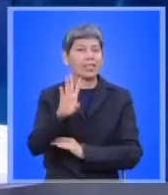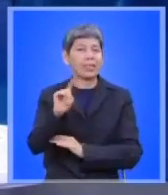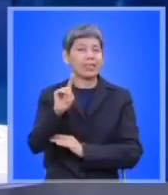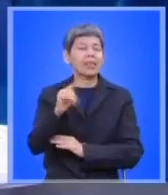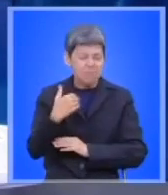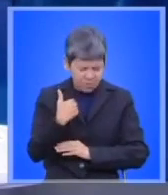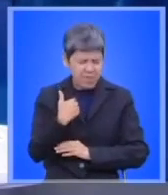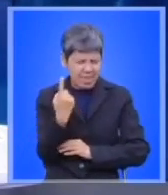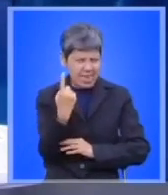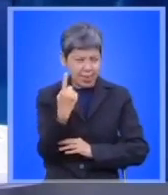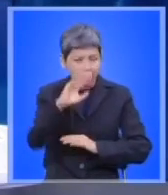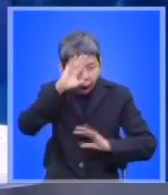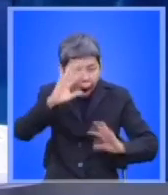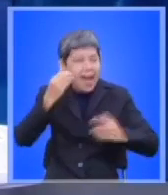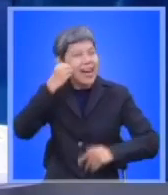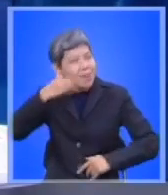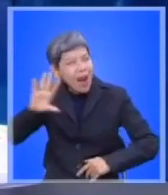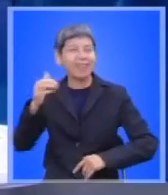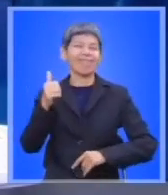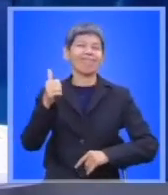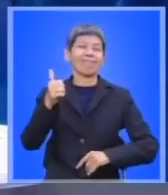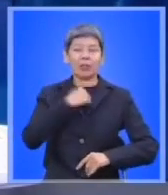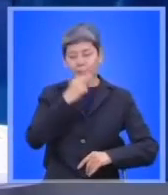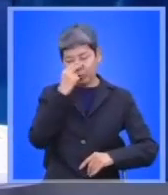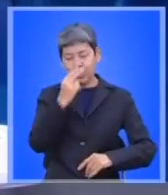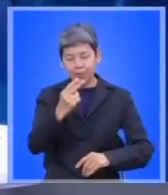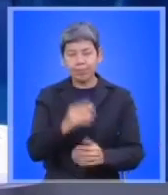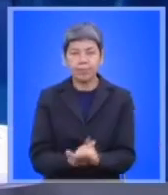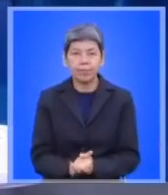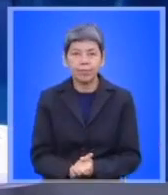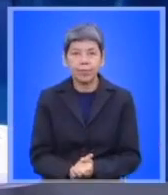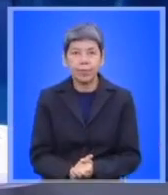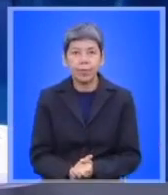แต่ก็มี1รายที่หายดีกลับบ้านได้แล้วนั่นเองนะครับติดตามเรื่องนี้พร้อมกันได้เลยครับ